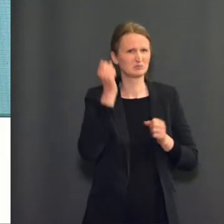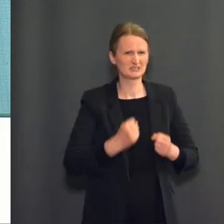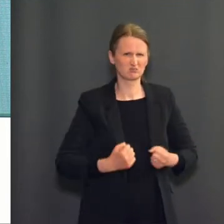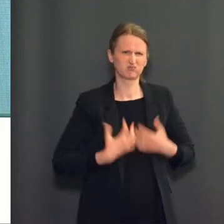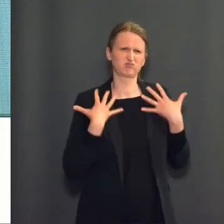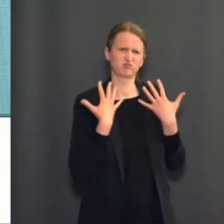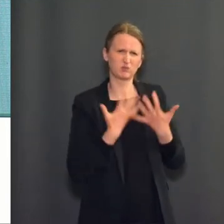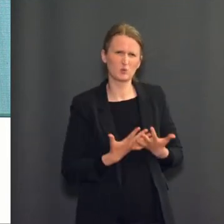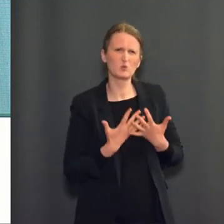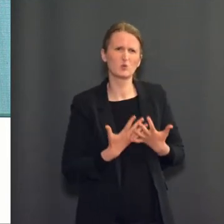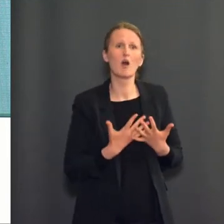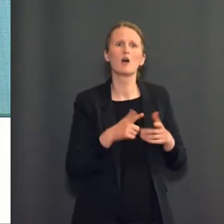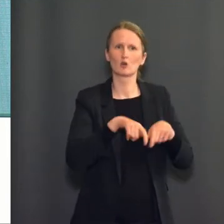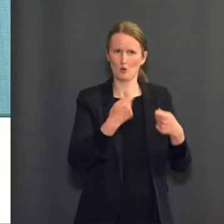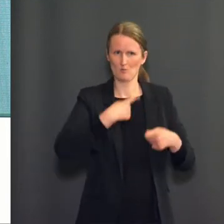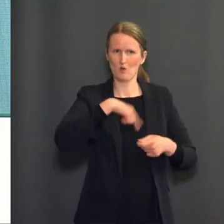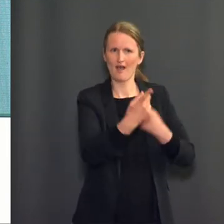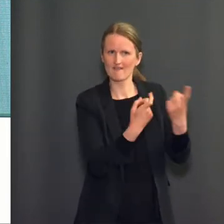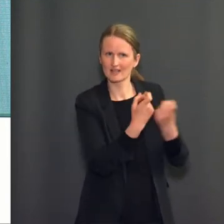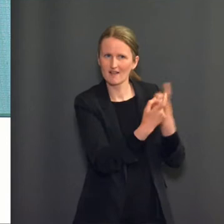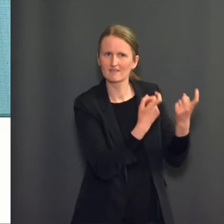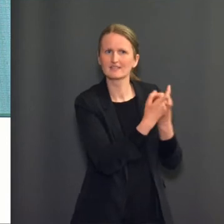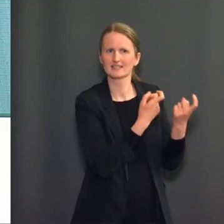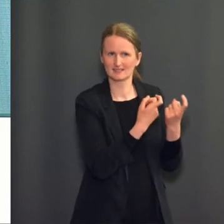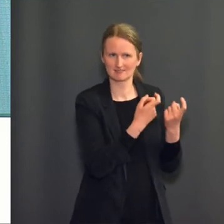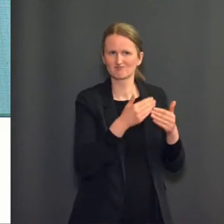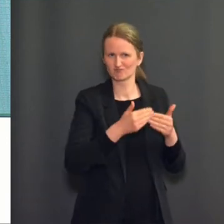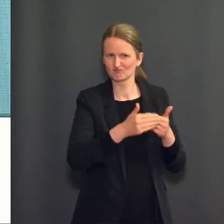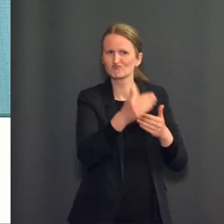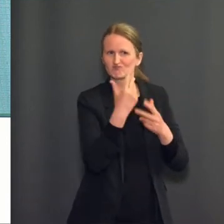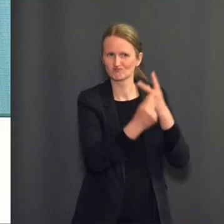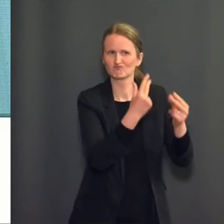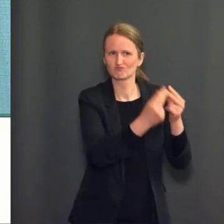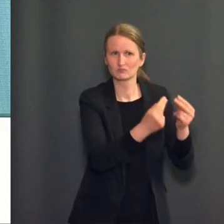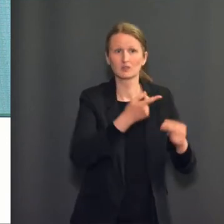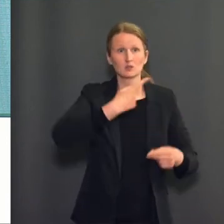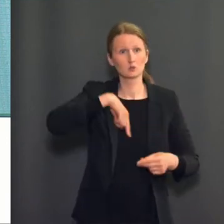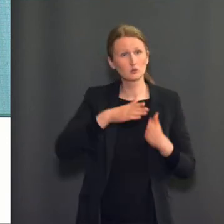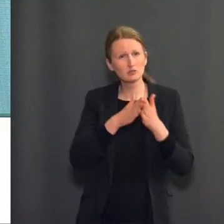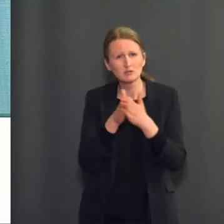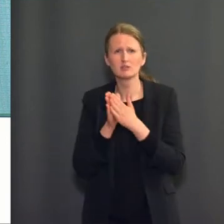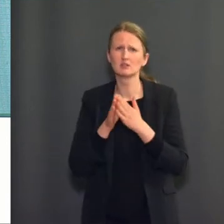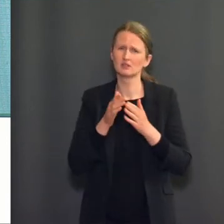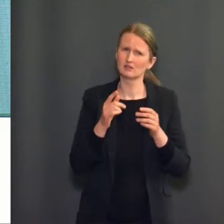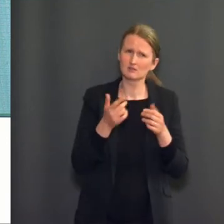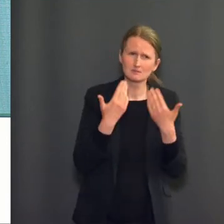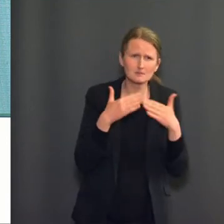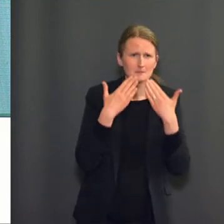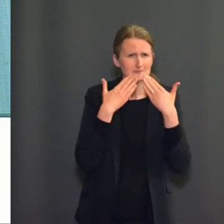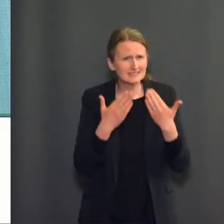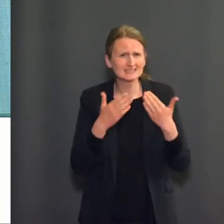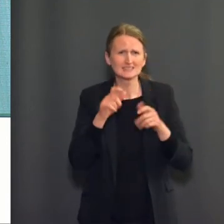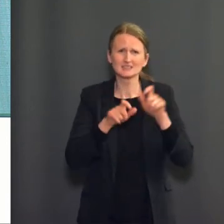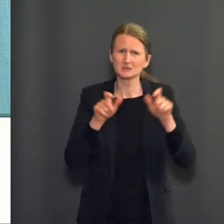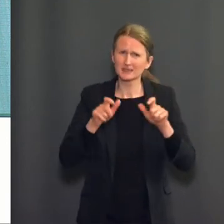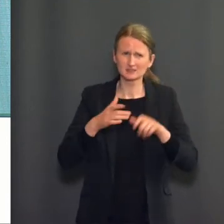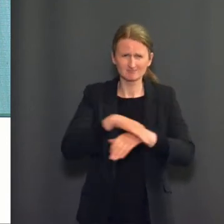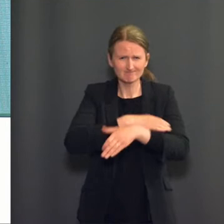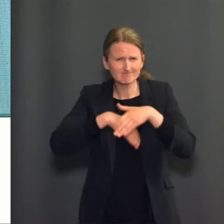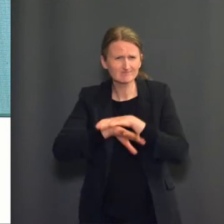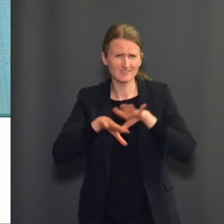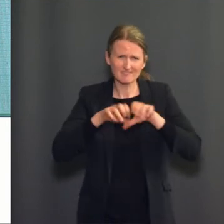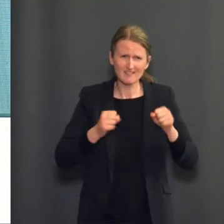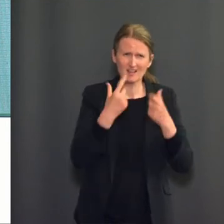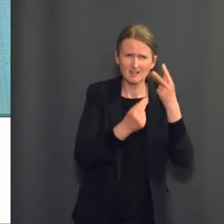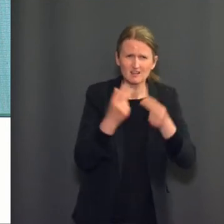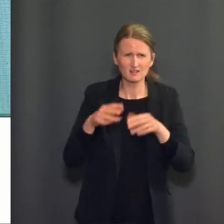Nous tenons à remercier tous ceux qui participent activement à cette campagne de vaccination, notamment le